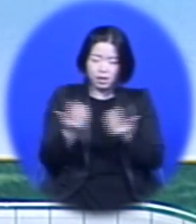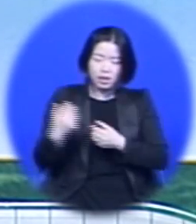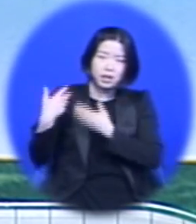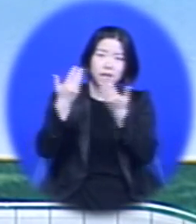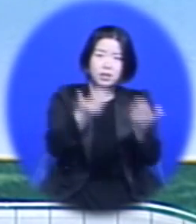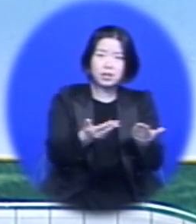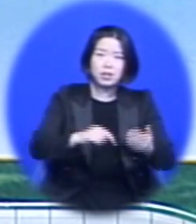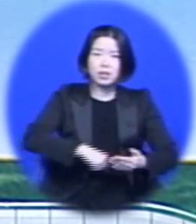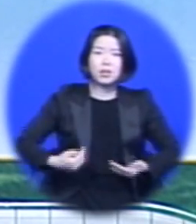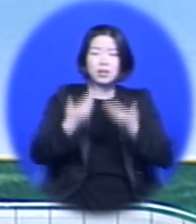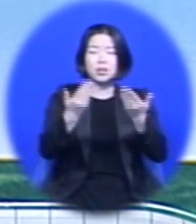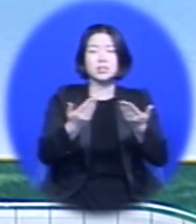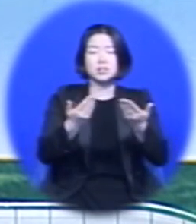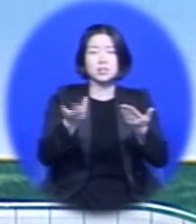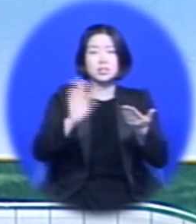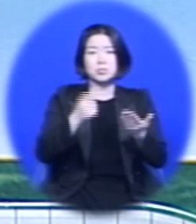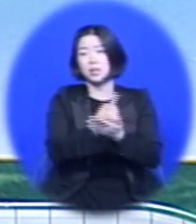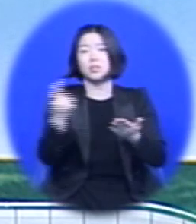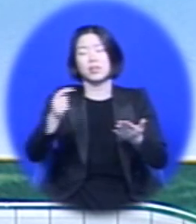넣으면서 헌신했지만 떠날 수가 없었어요.